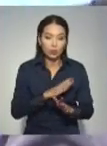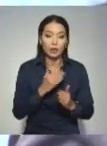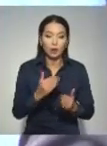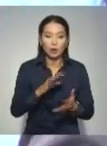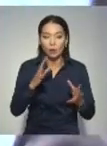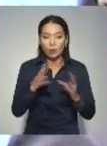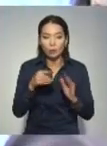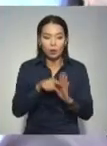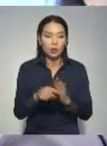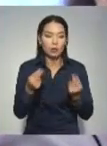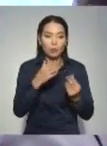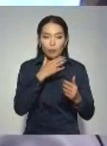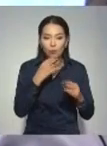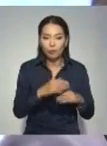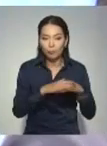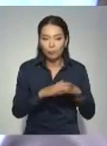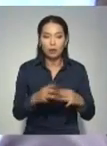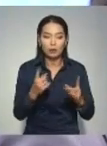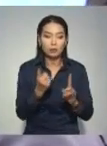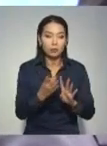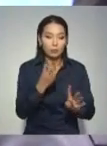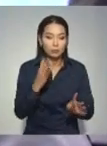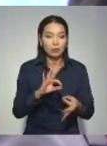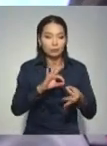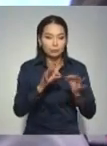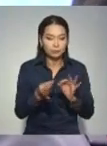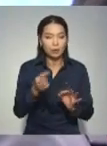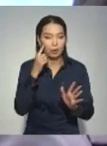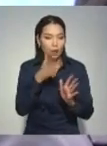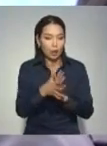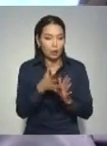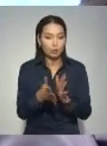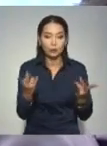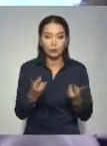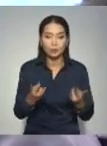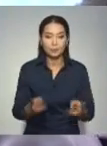нысанға көп қаржы құюға тура келеді, сондықтан алдымен жағдайды бірігіп түзеу мәселесін қарастыру керек.